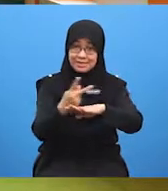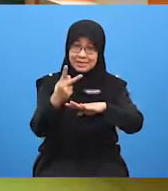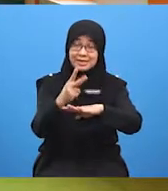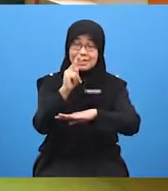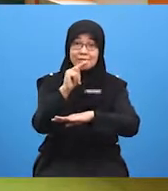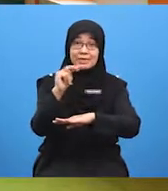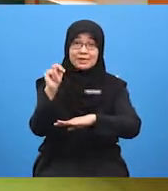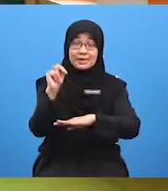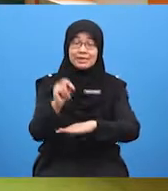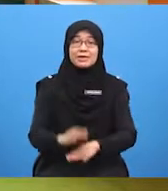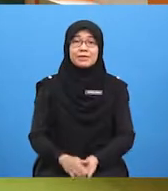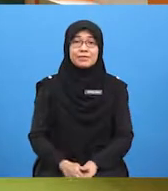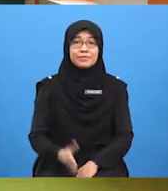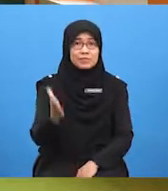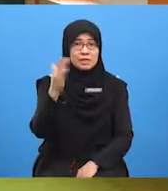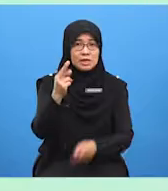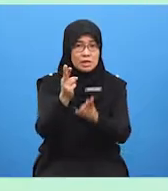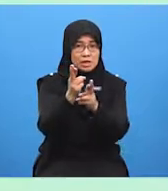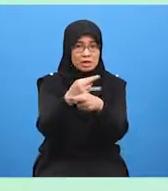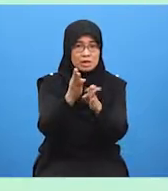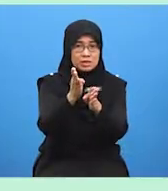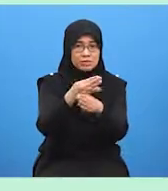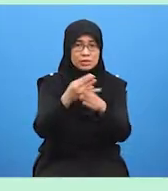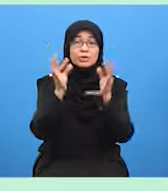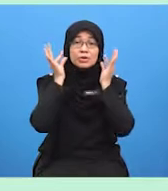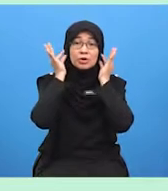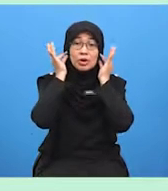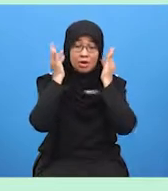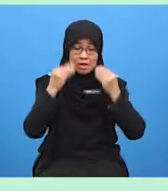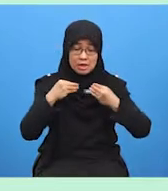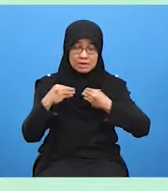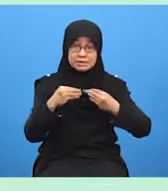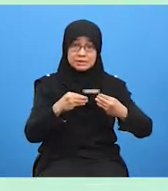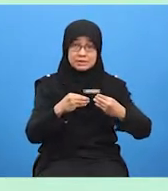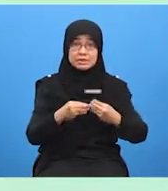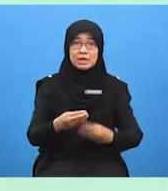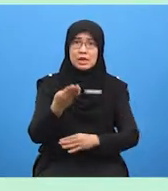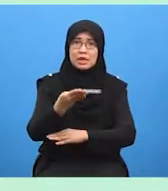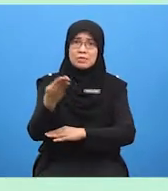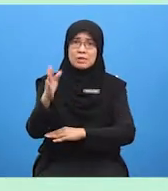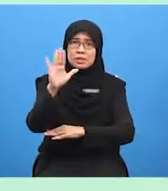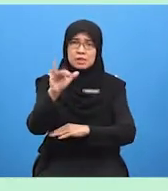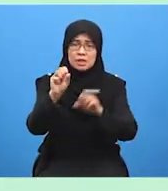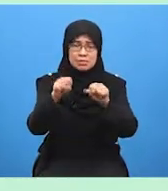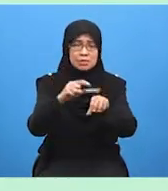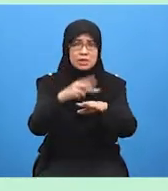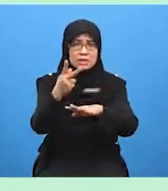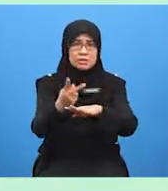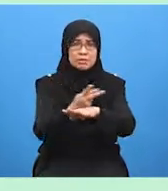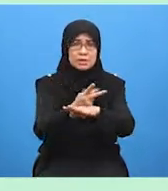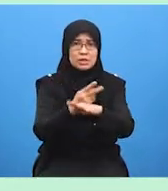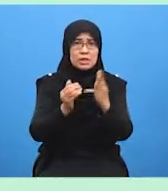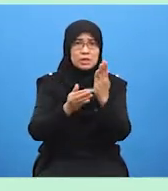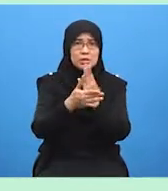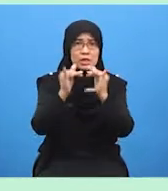kita lihat pula reka bentuk aksesori. Aksesori ialah benda yang boleh dipakai oleh